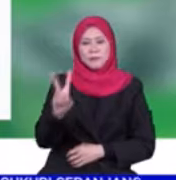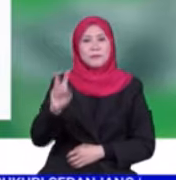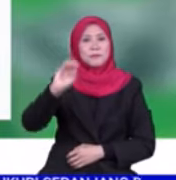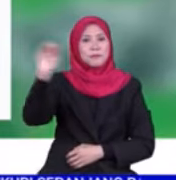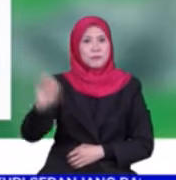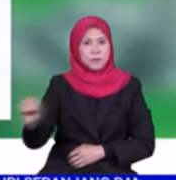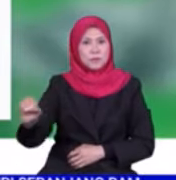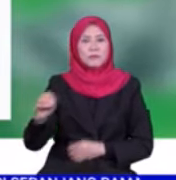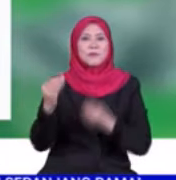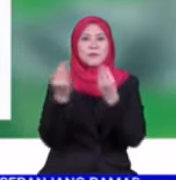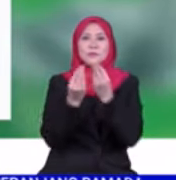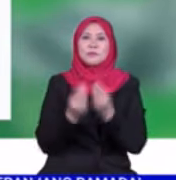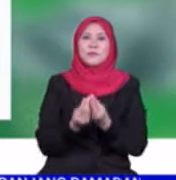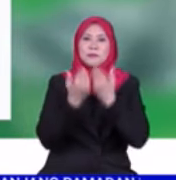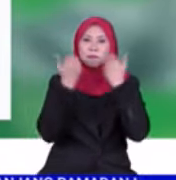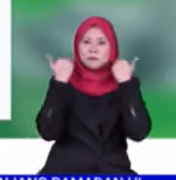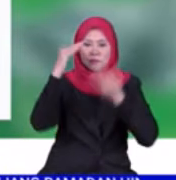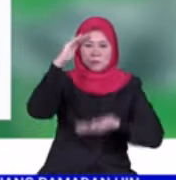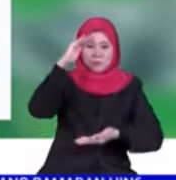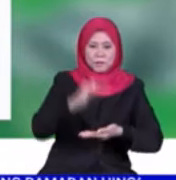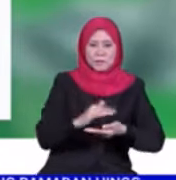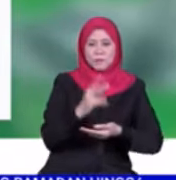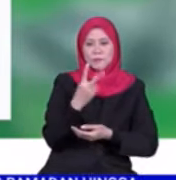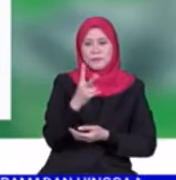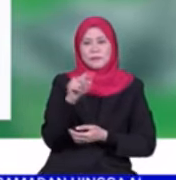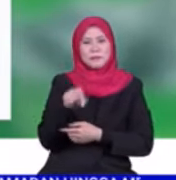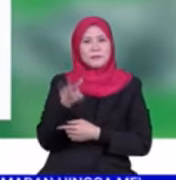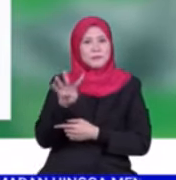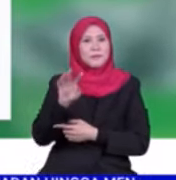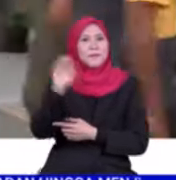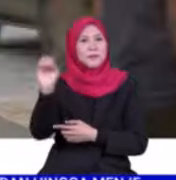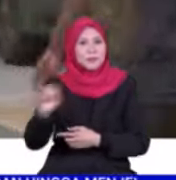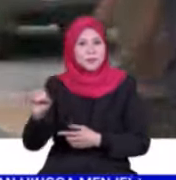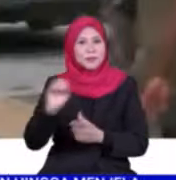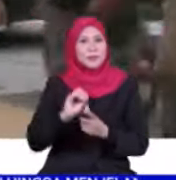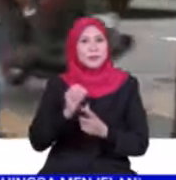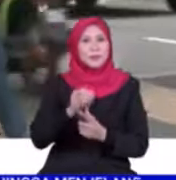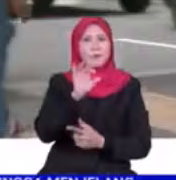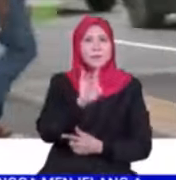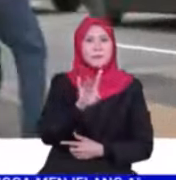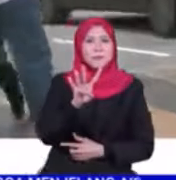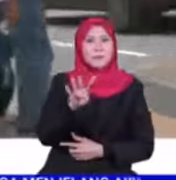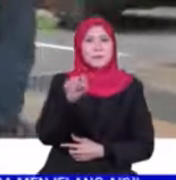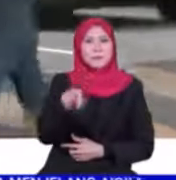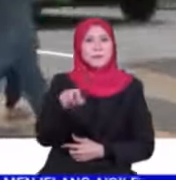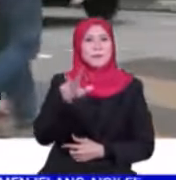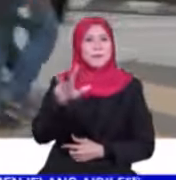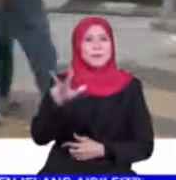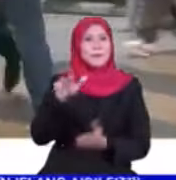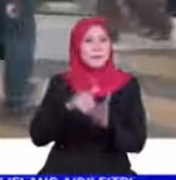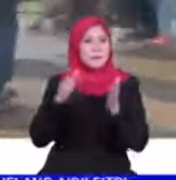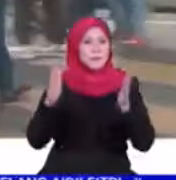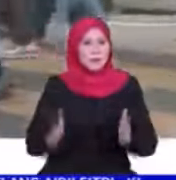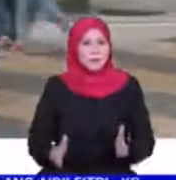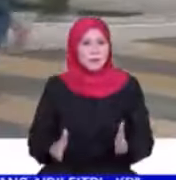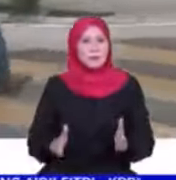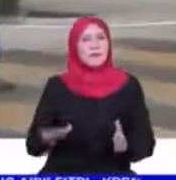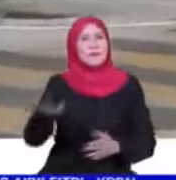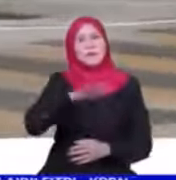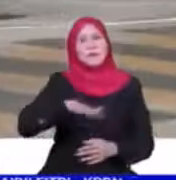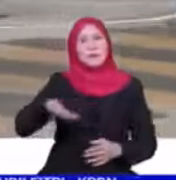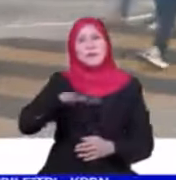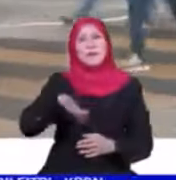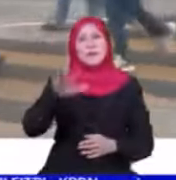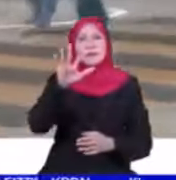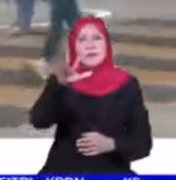3.6%. Bilangan penganggur berkurang sebanyak 12.4% atau 84,300 orang dengan